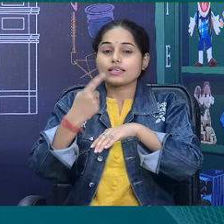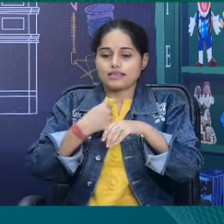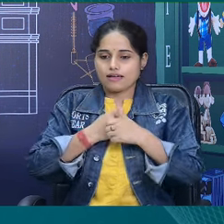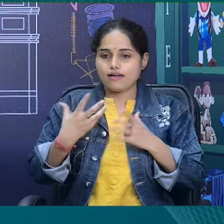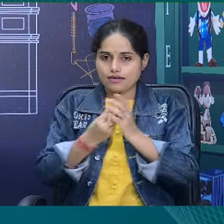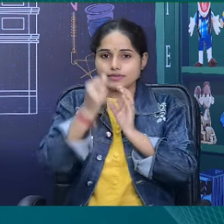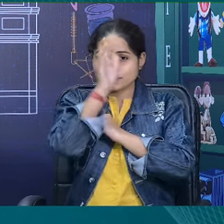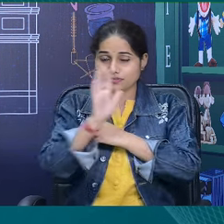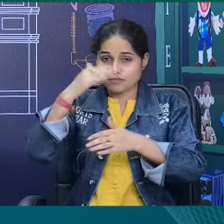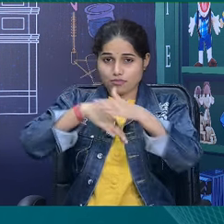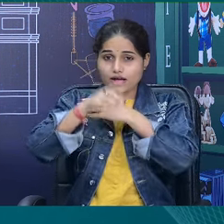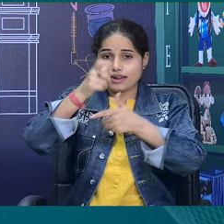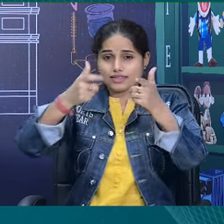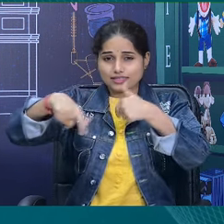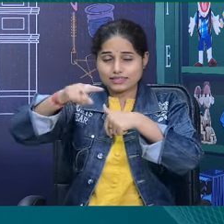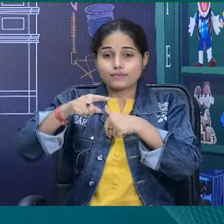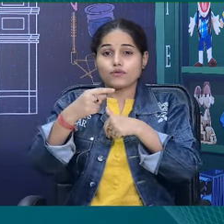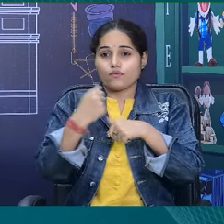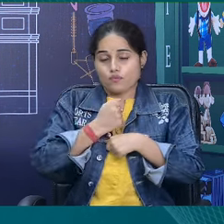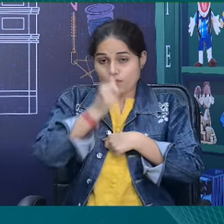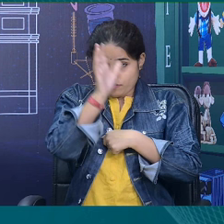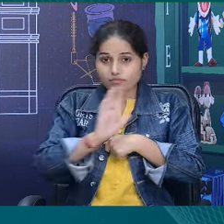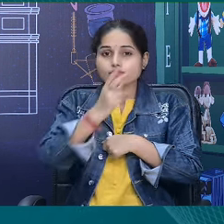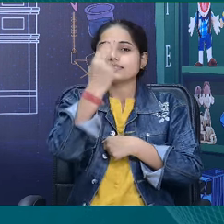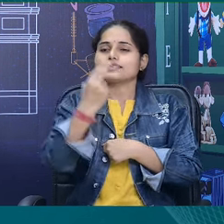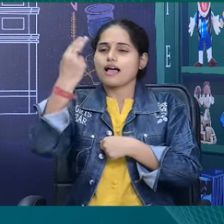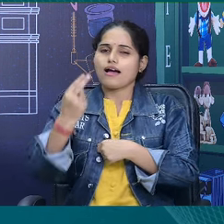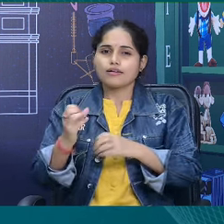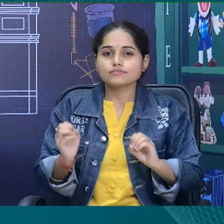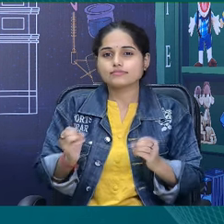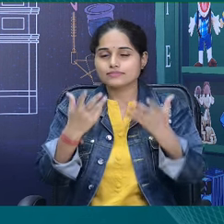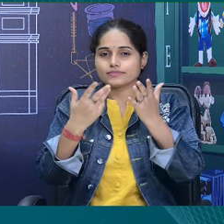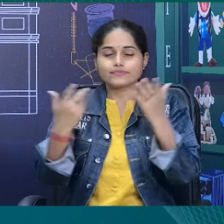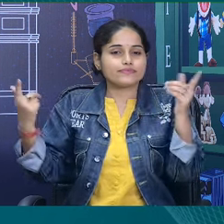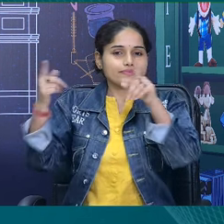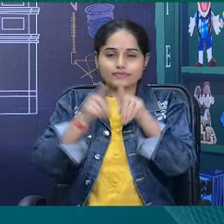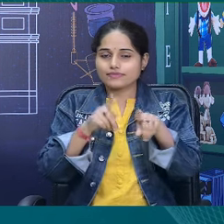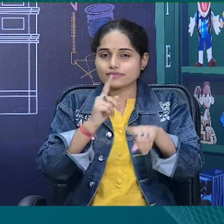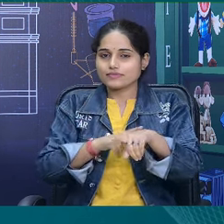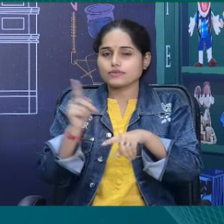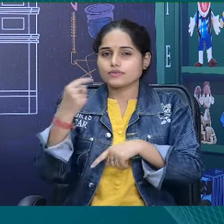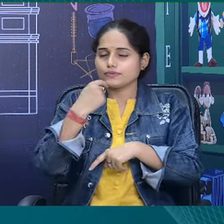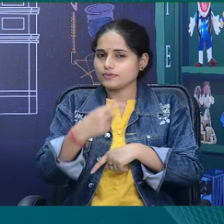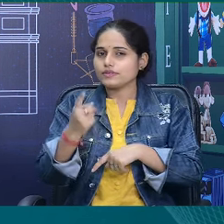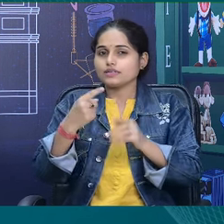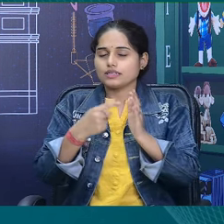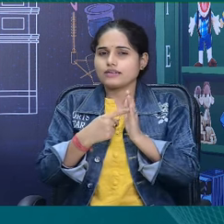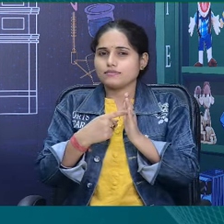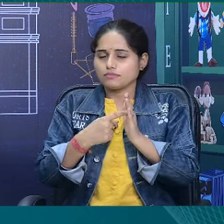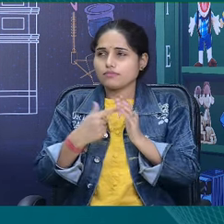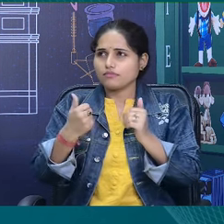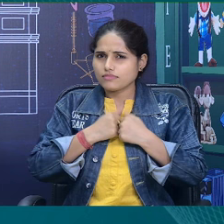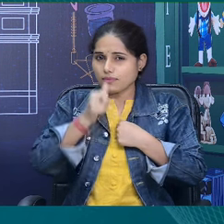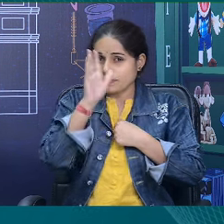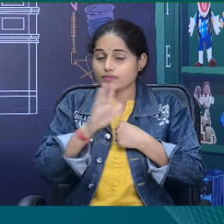हमारे हिंदुस्तानी आर्ट फॉर्म्स को आगे बढ़ा चढ़ा सके उसी दौरान उन्होंने जो हमारी बहुत ही माननीय जिसको हम